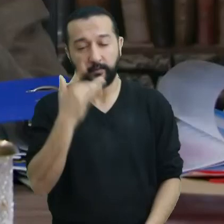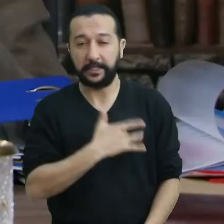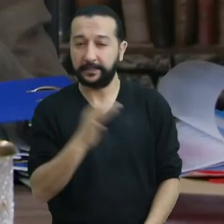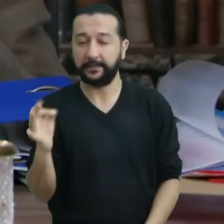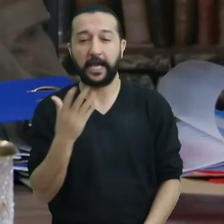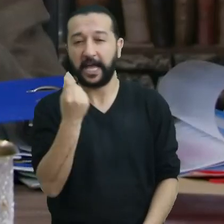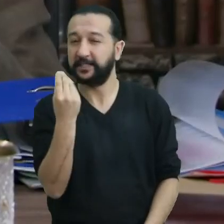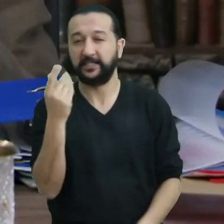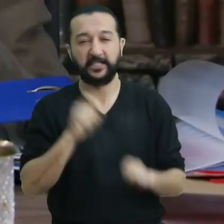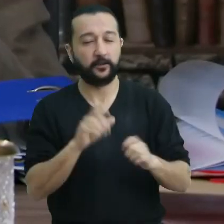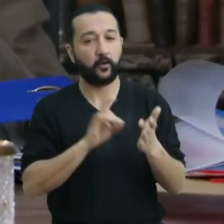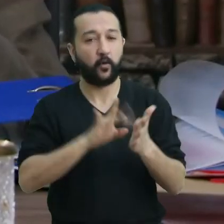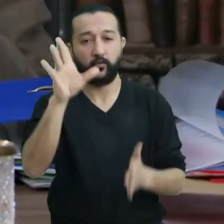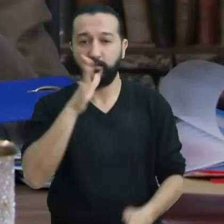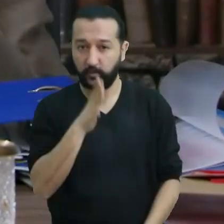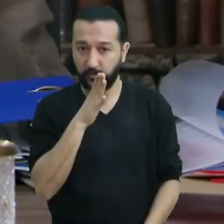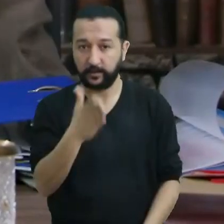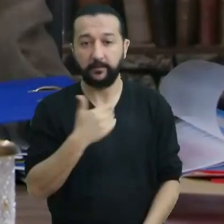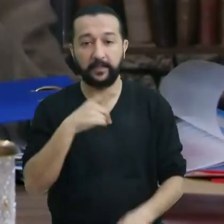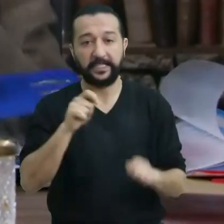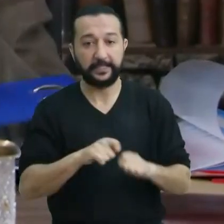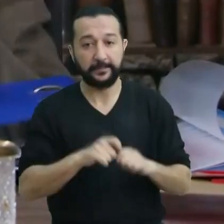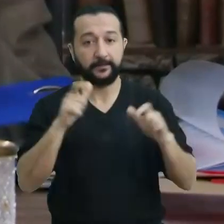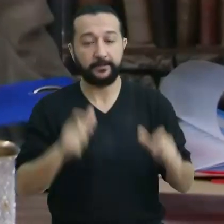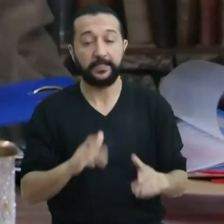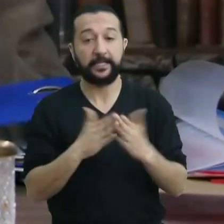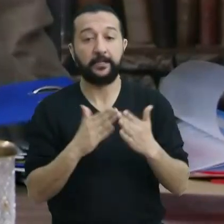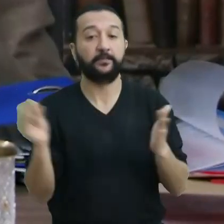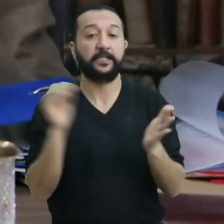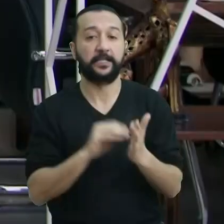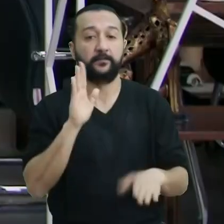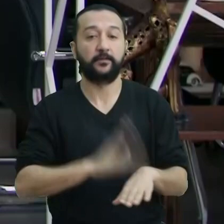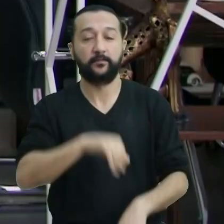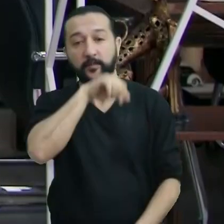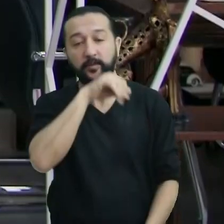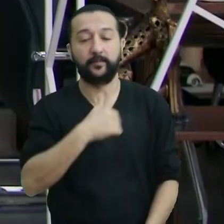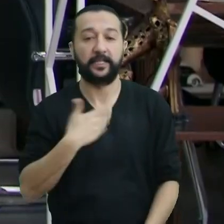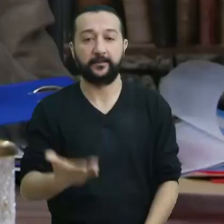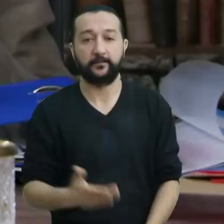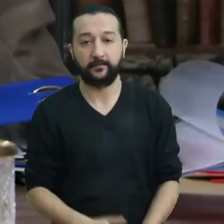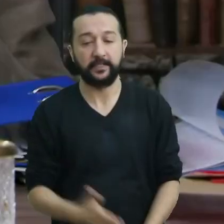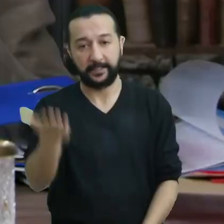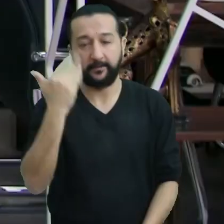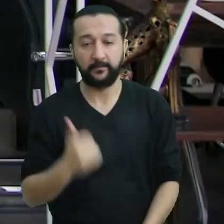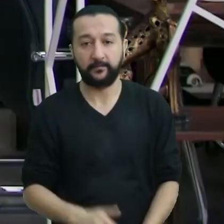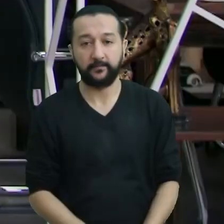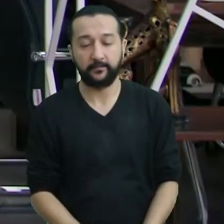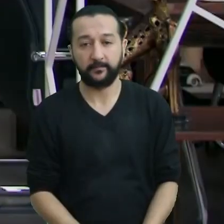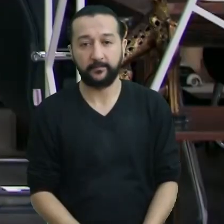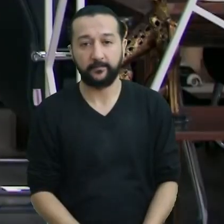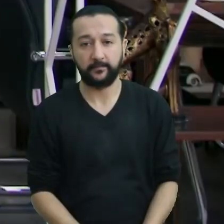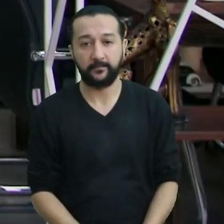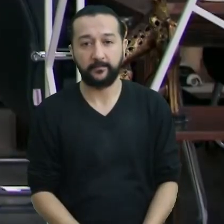kaç kişiyi kovdum biliyor musun sen? Ha? Ben bu işin kitabını yazdım ben. Gel.